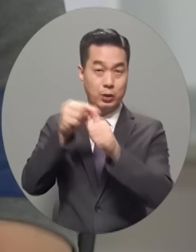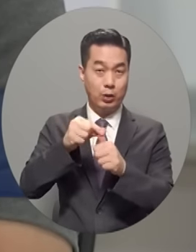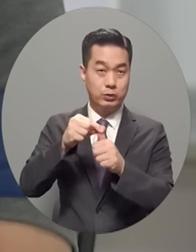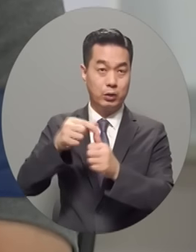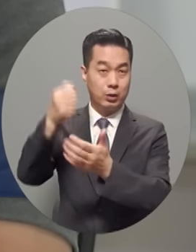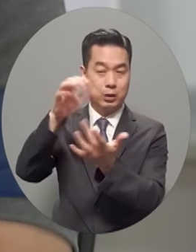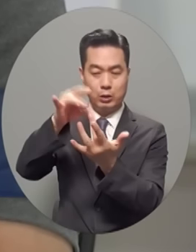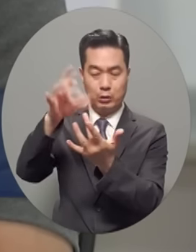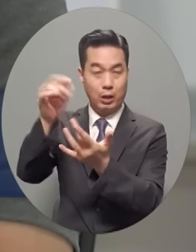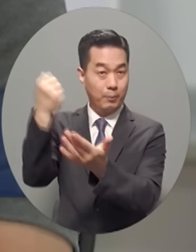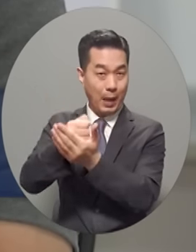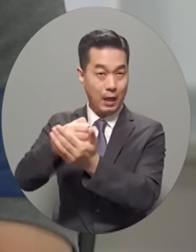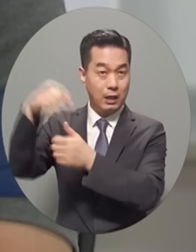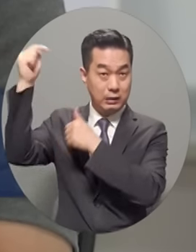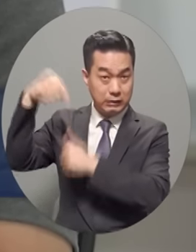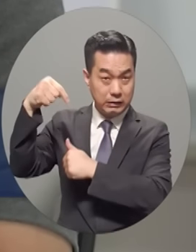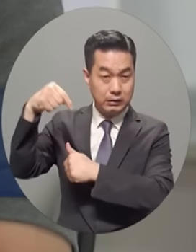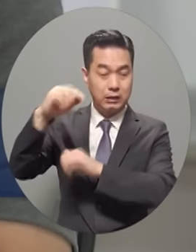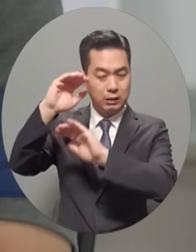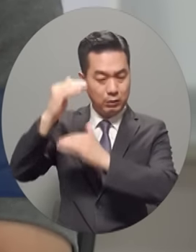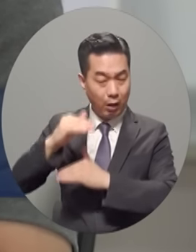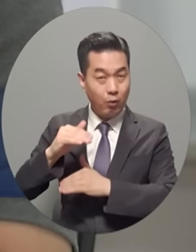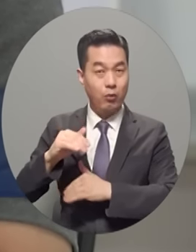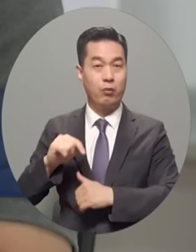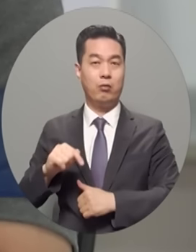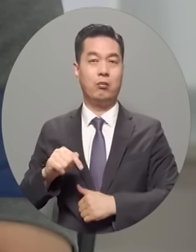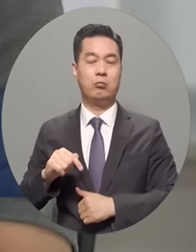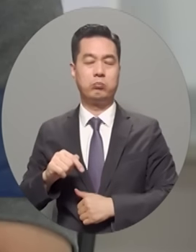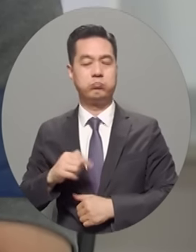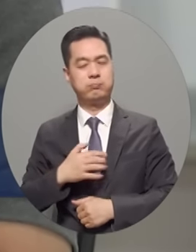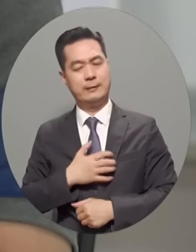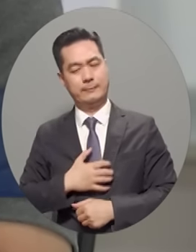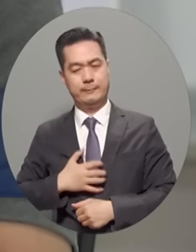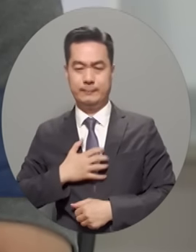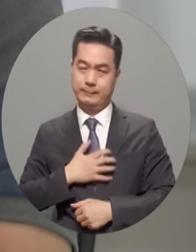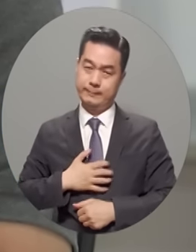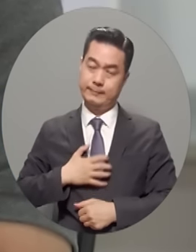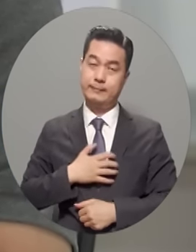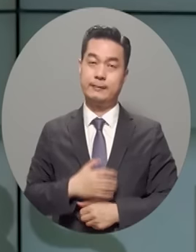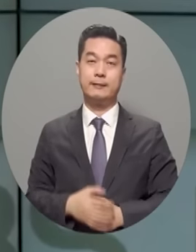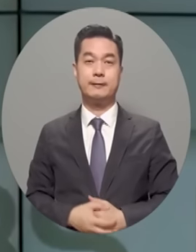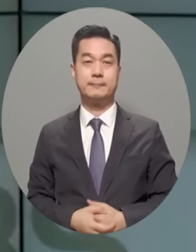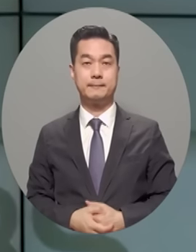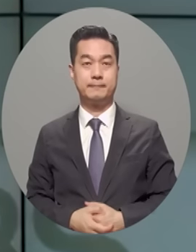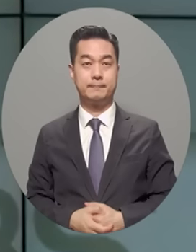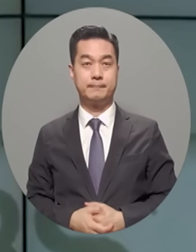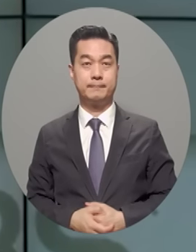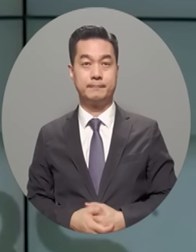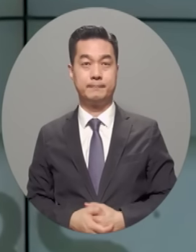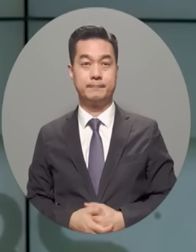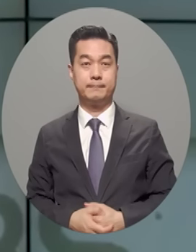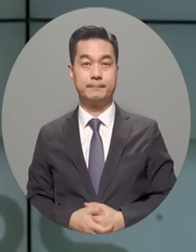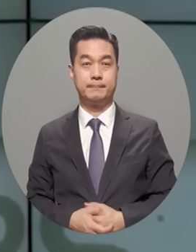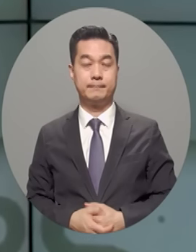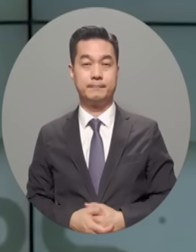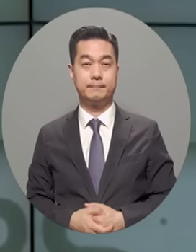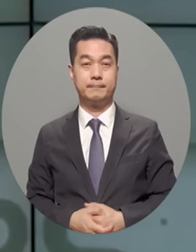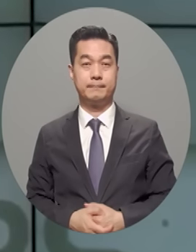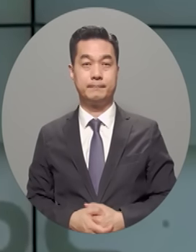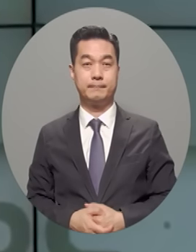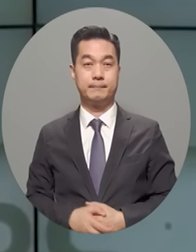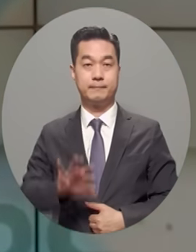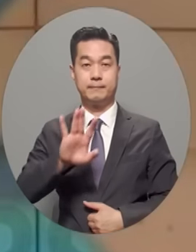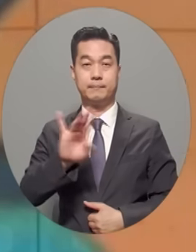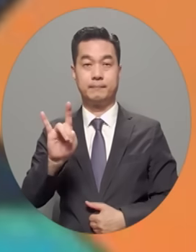결정이 내려서 지시하는 사항이 저는 굉장히 큰 문제가 아닐까 백선엽 기념 사업회